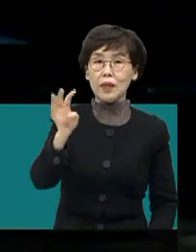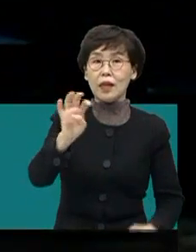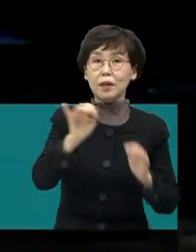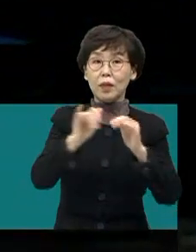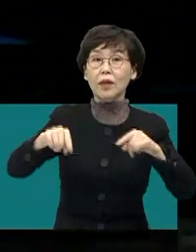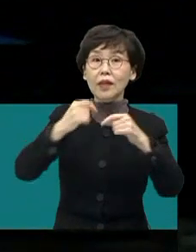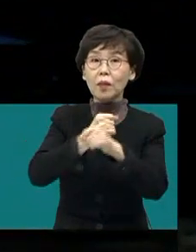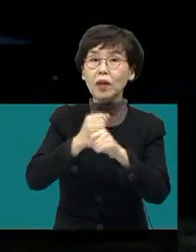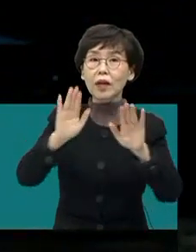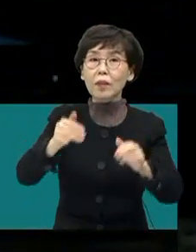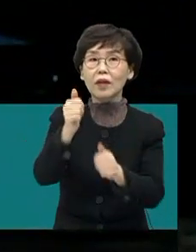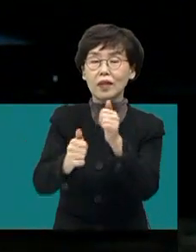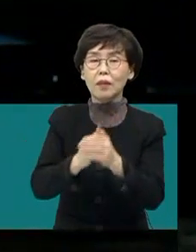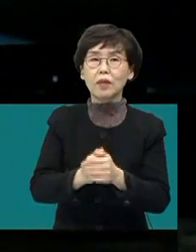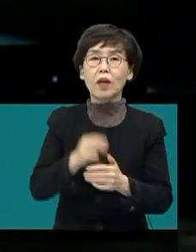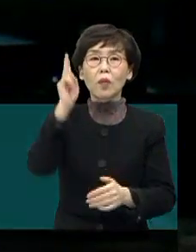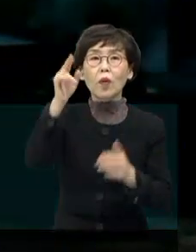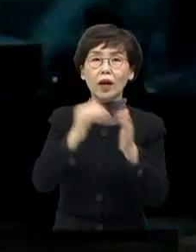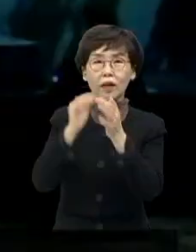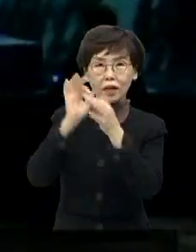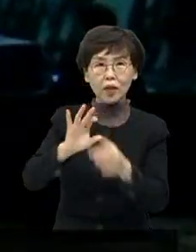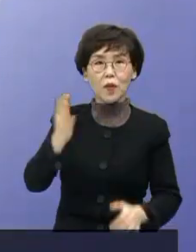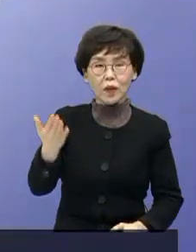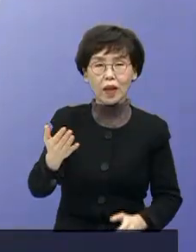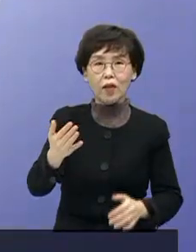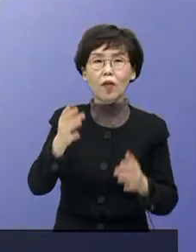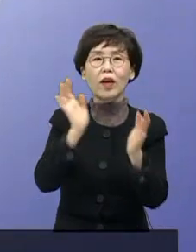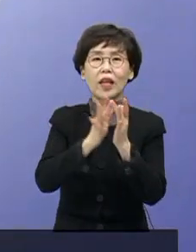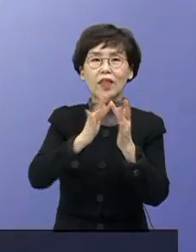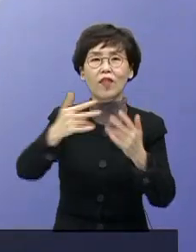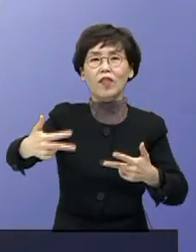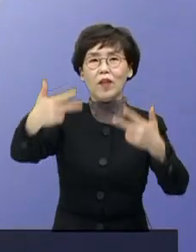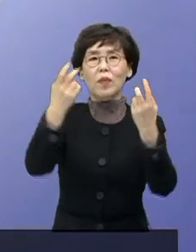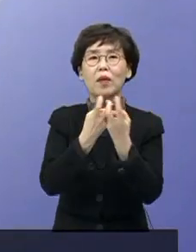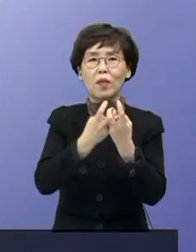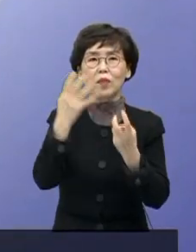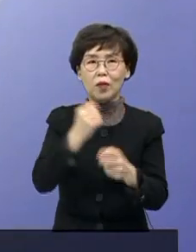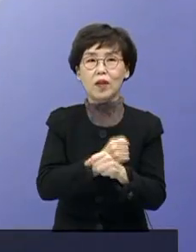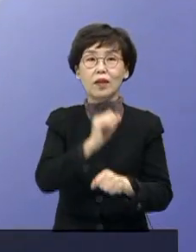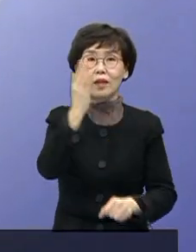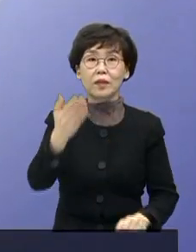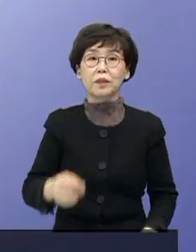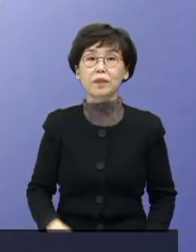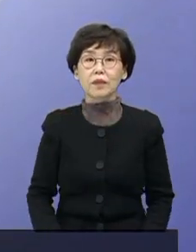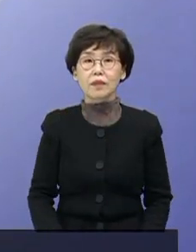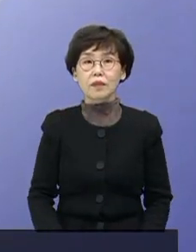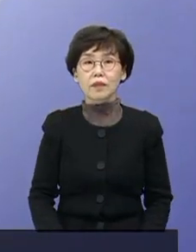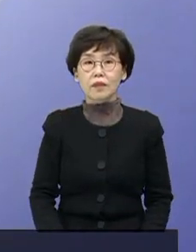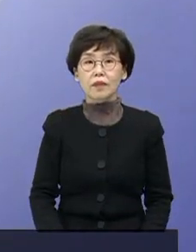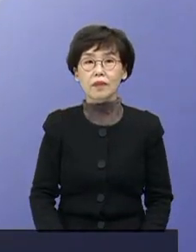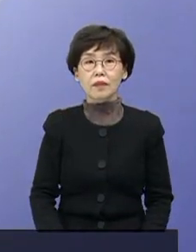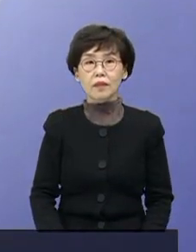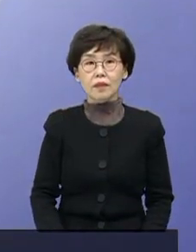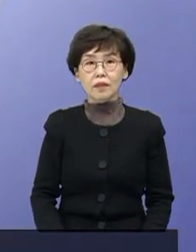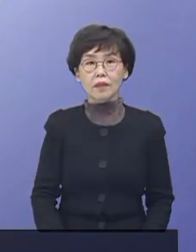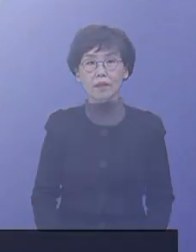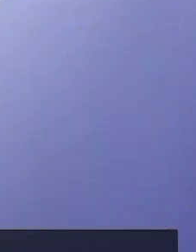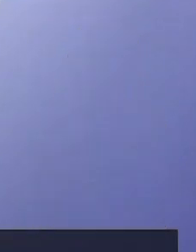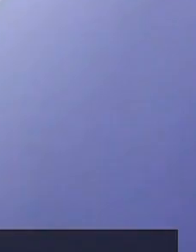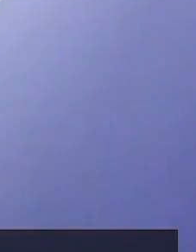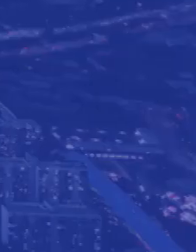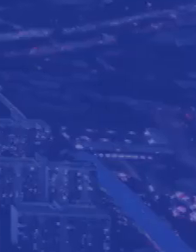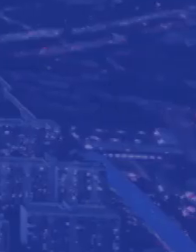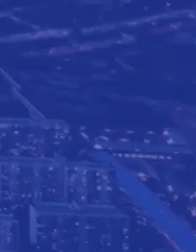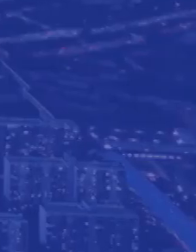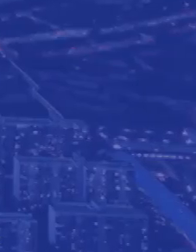명이 참여하는 이번 대회는 모레까지 계속되며 비대면 온라인 방식으로 진행됩니다. 지금까지 간추린 뉴스였습니다. 지난 지금.